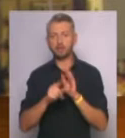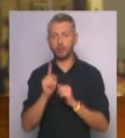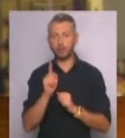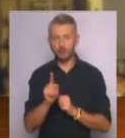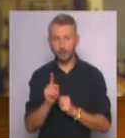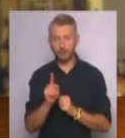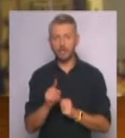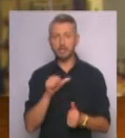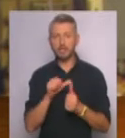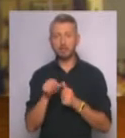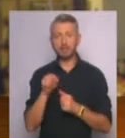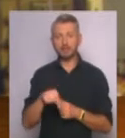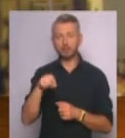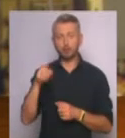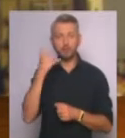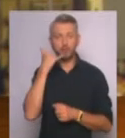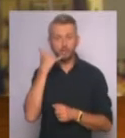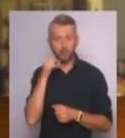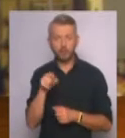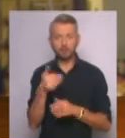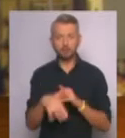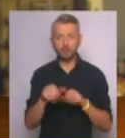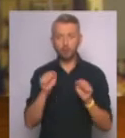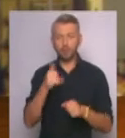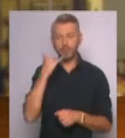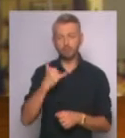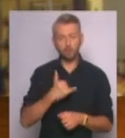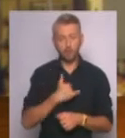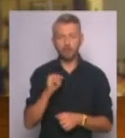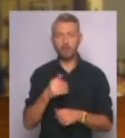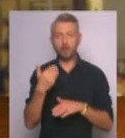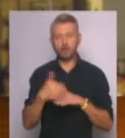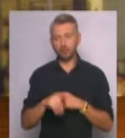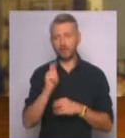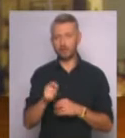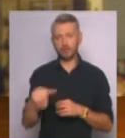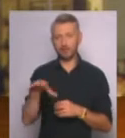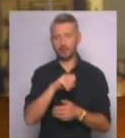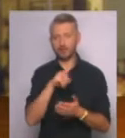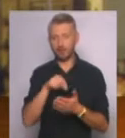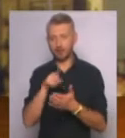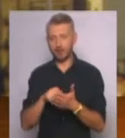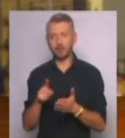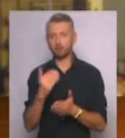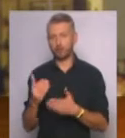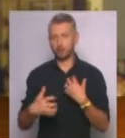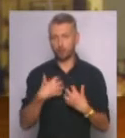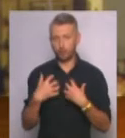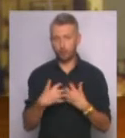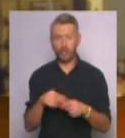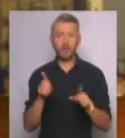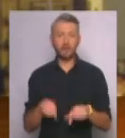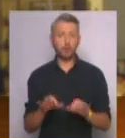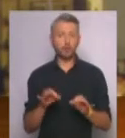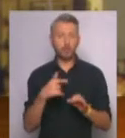223-09-71. Саме за цим номером телефону ви вже можете телефонувати і вже ставити всі питання, які вас турбують. І також, звичайно,